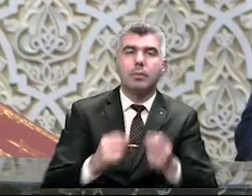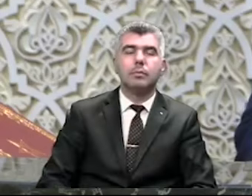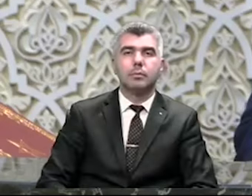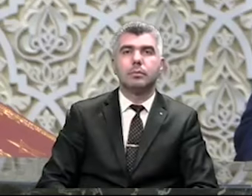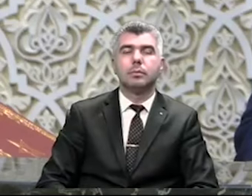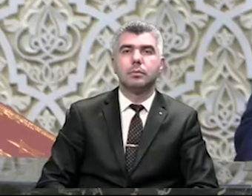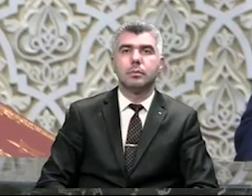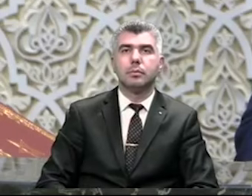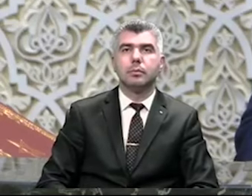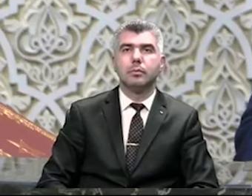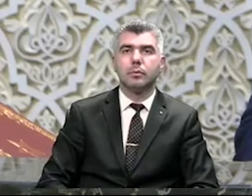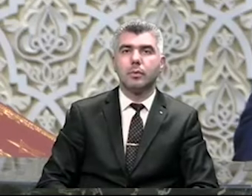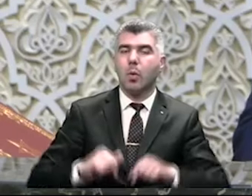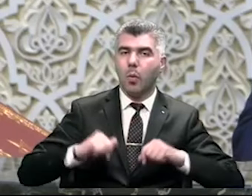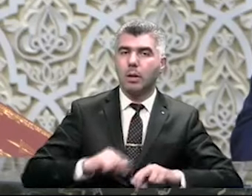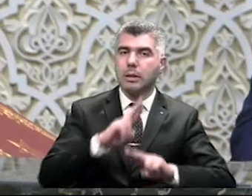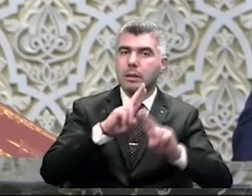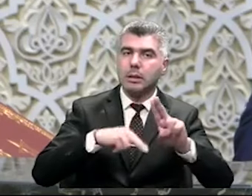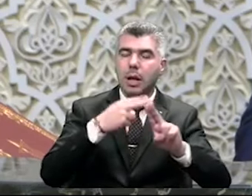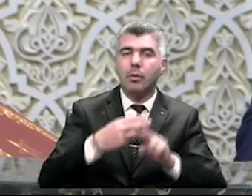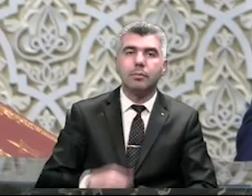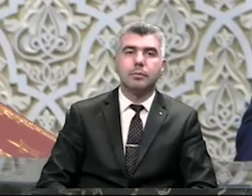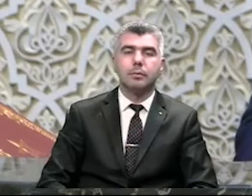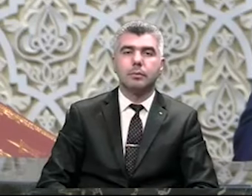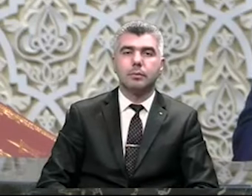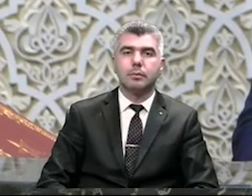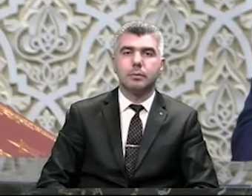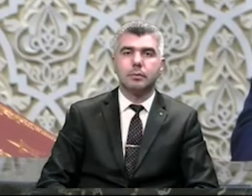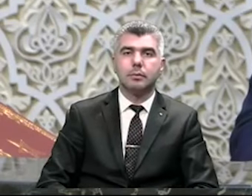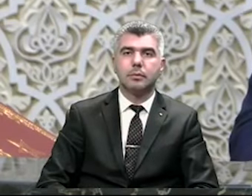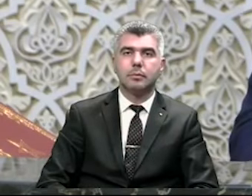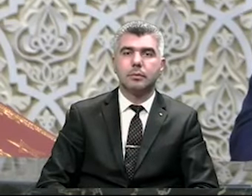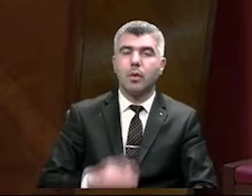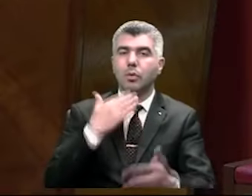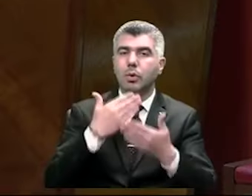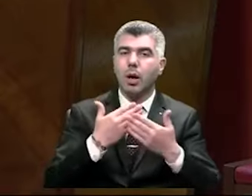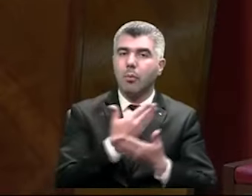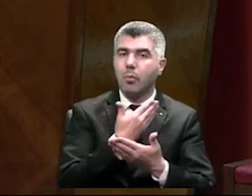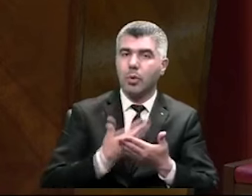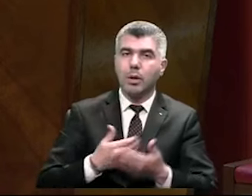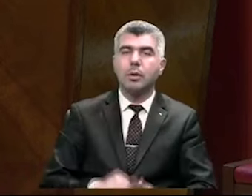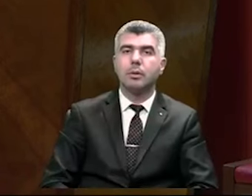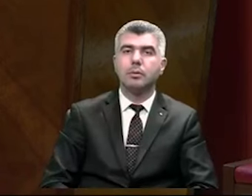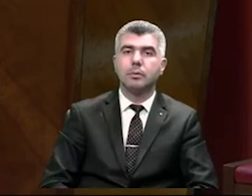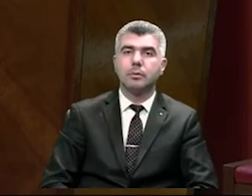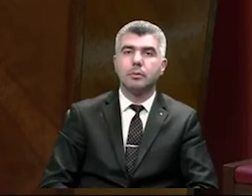شكرا السيده المستشاره المحترمه الكلمه لكم السيد الوزير رد السؤال شكرا السيده المستشاره